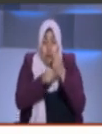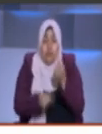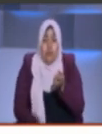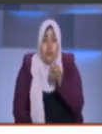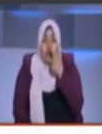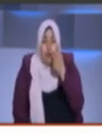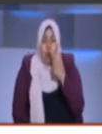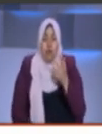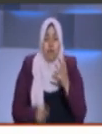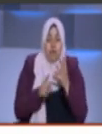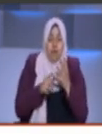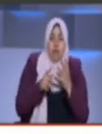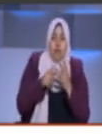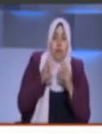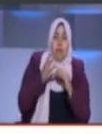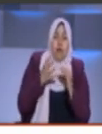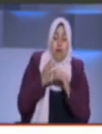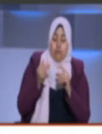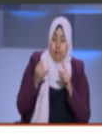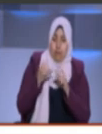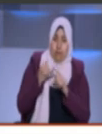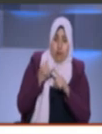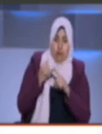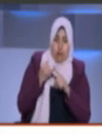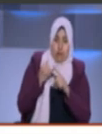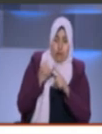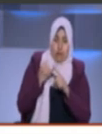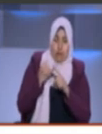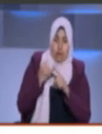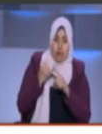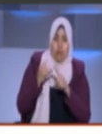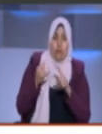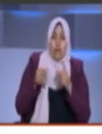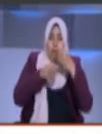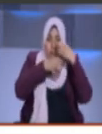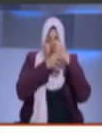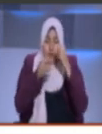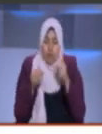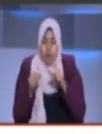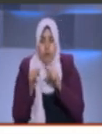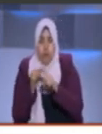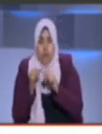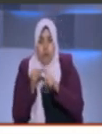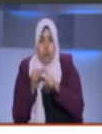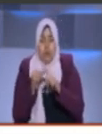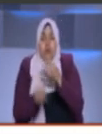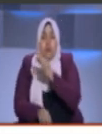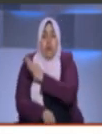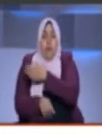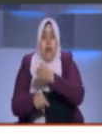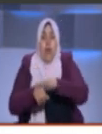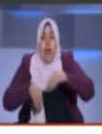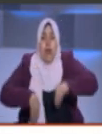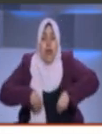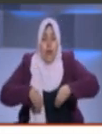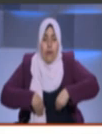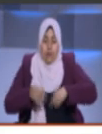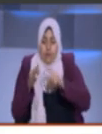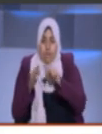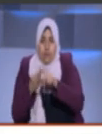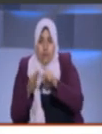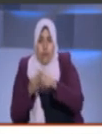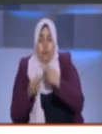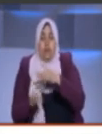متعددة، منها المرحلة أول شيء في المختبر، ثانيا مرحلة التجربة على الحيوانات، وثالثا مرحلة التجارب